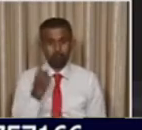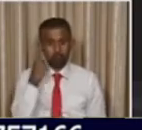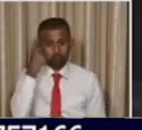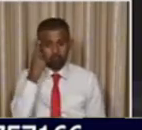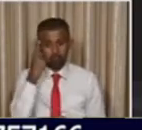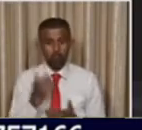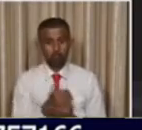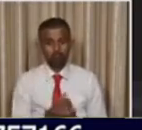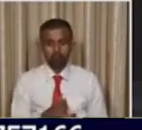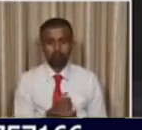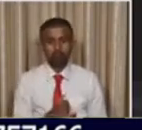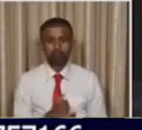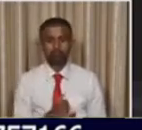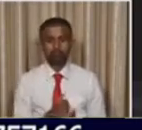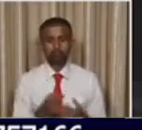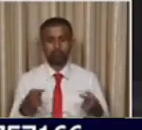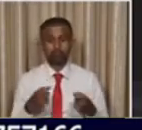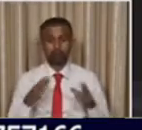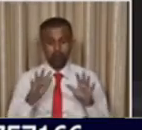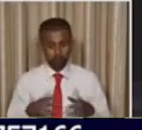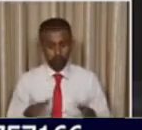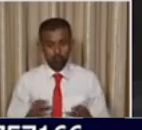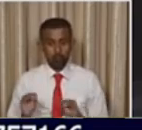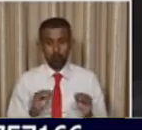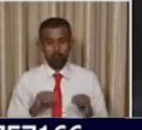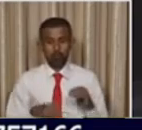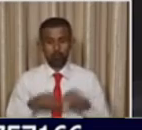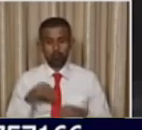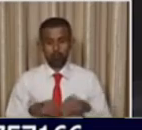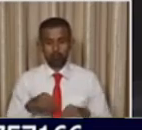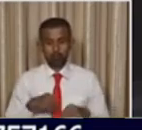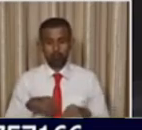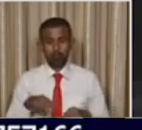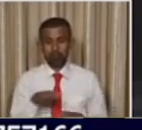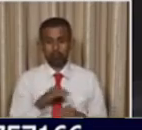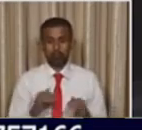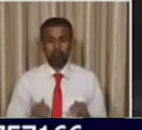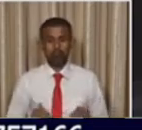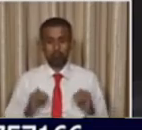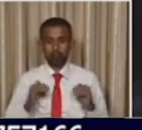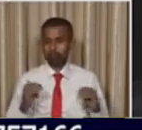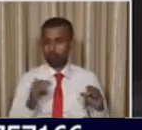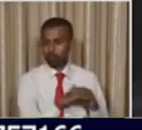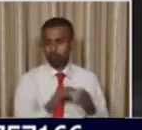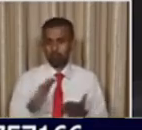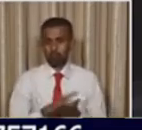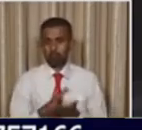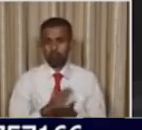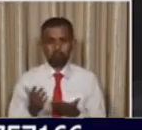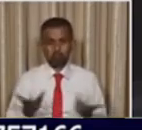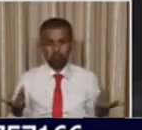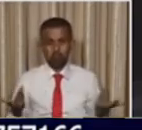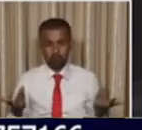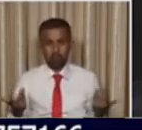முடிந்த பிற்பாடு அரசியல் ரீதியாக எங்களுடைய சமூகத்தின் முன்னேற்றத்திற்கு பங்களிக்க முடியாதவர்களாக இருக்கிறார்கள். ஏனென்றால் இந்த கொடிய பயங்கரவாத நடைமுறையில்